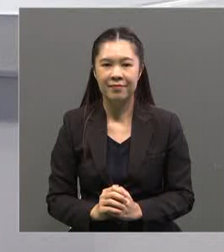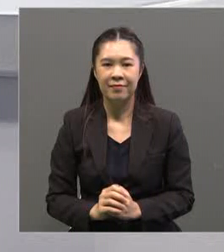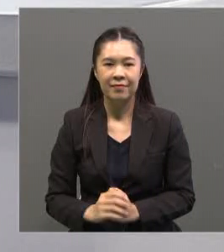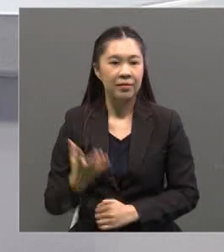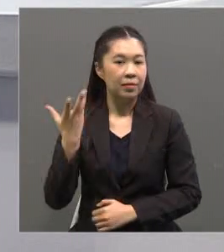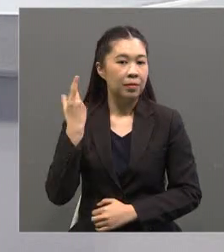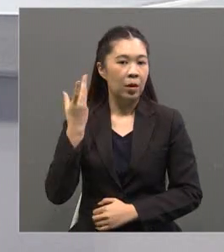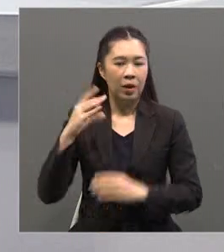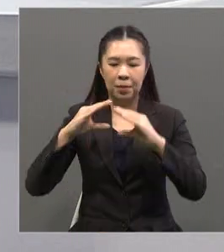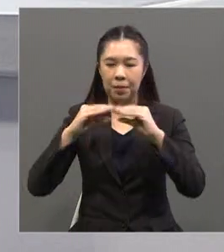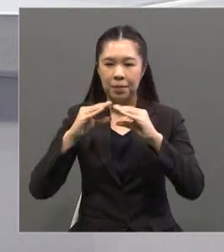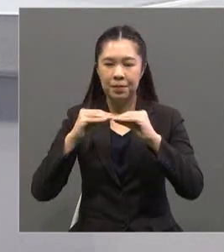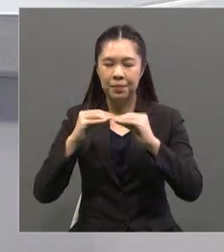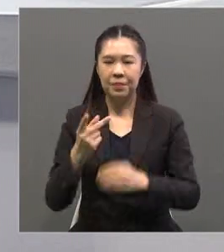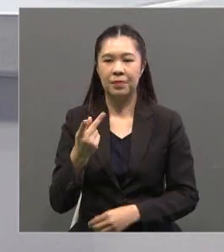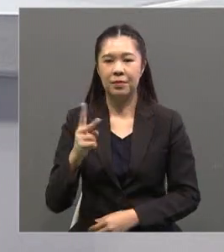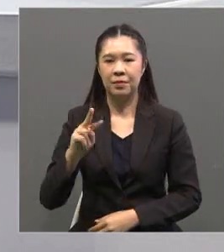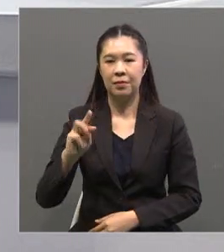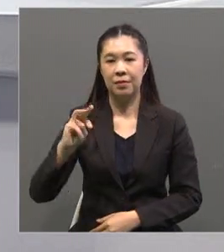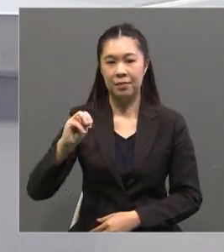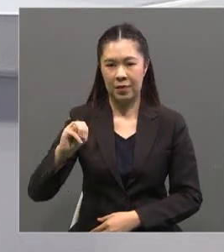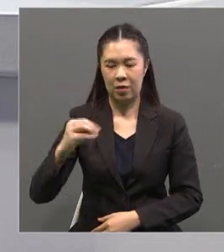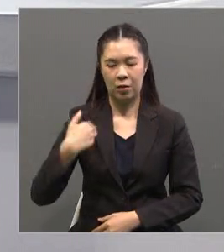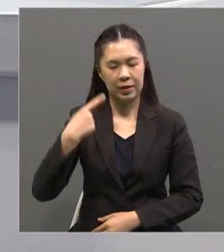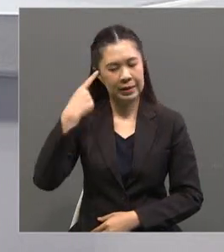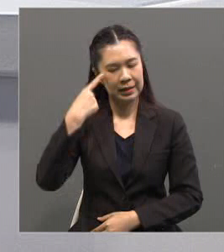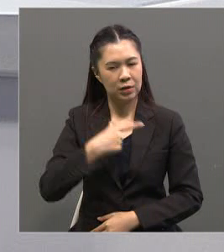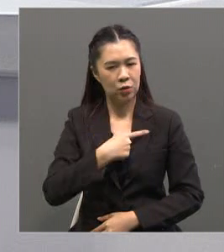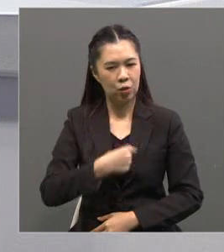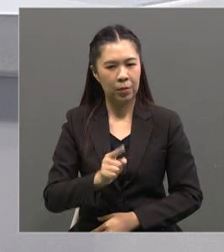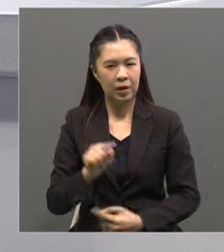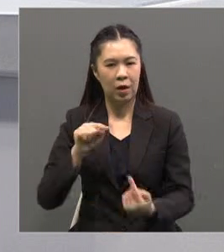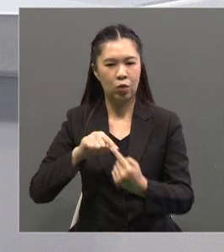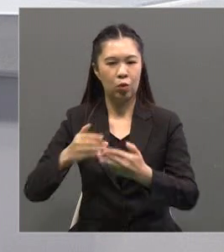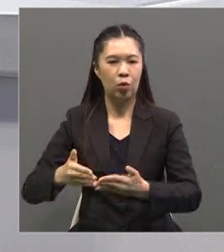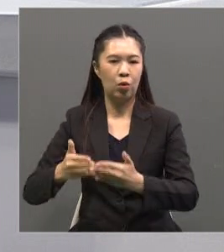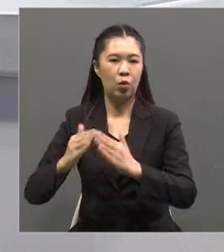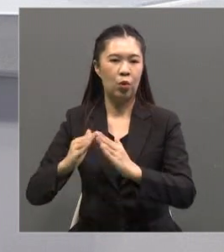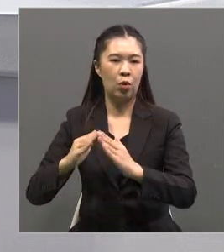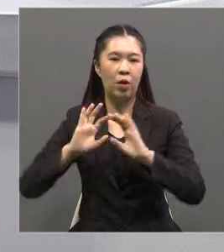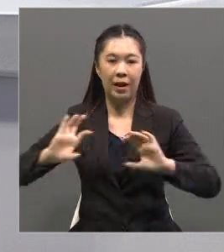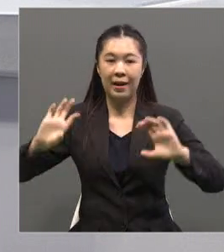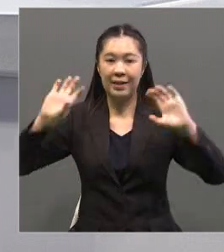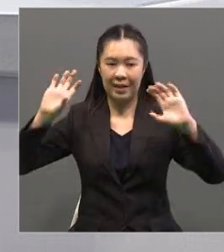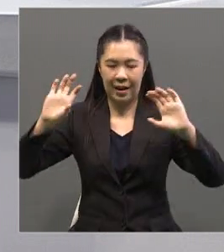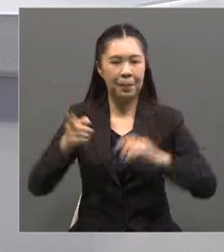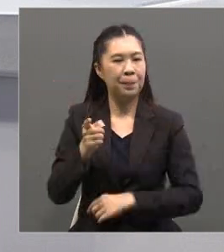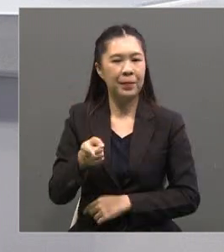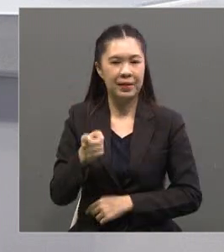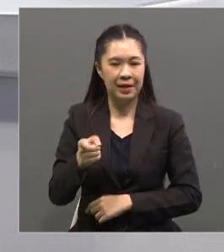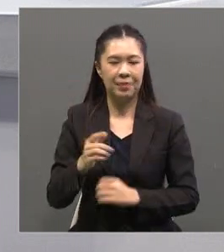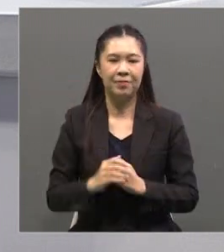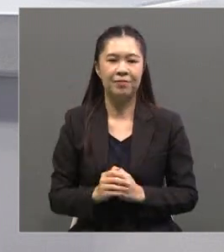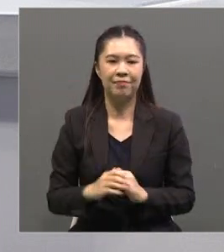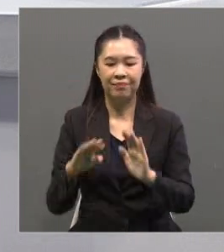ส่วนเมื่อวานนี้ค่ะมีการประชุมคณะรัฐมนตรีนอกจากจะมีมติเห็นชอบในเรื่องแต่งตั้งข้าราชการการเมืองและก็ข้าราชการประจำแล้วอันนี้จะเป็นเรื่องห